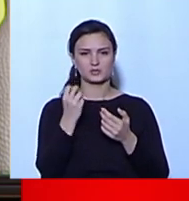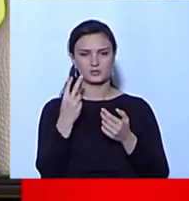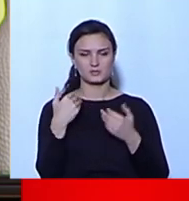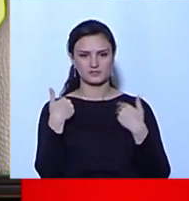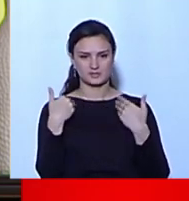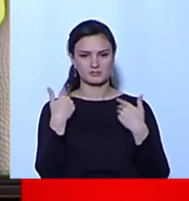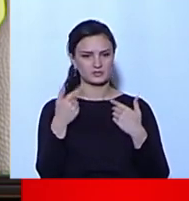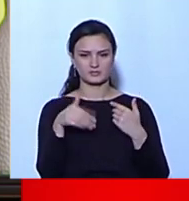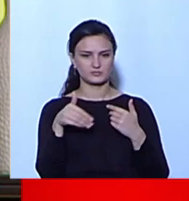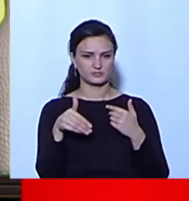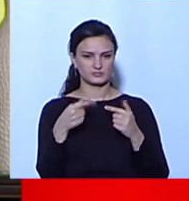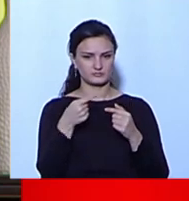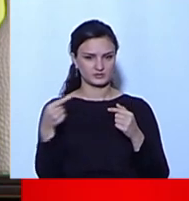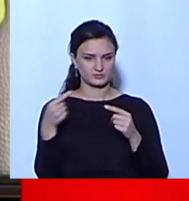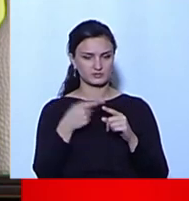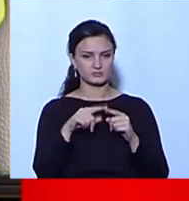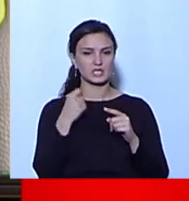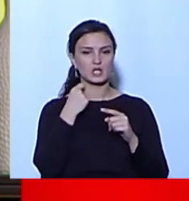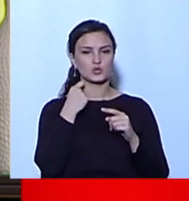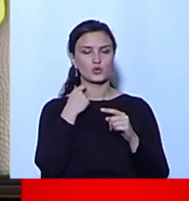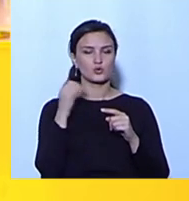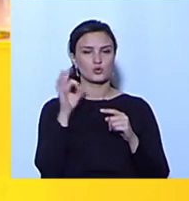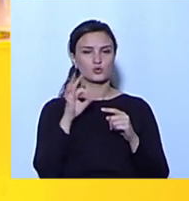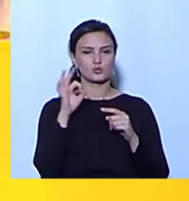ვიტამინის დეფიციტი განვითარდეს. ალკოჰოლის